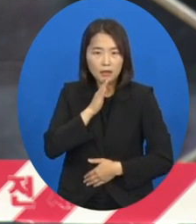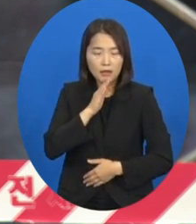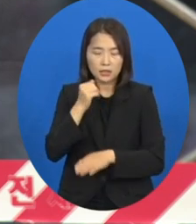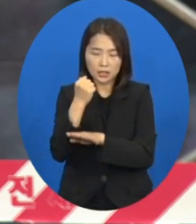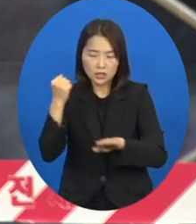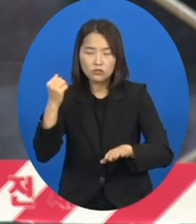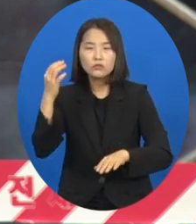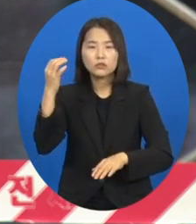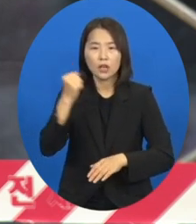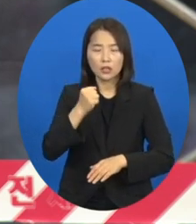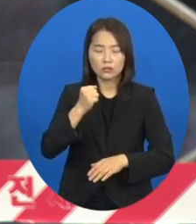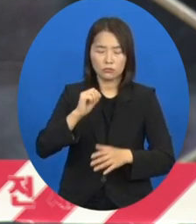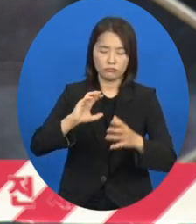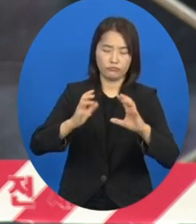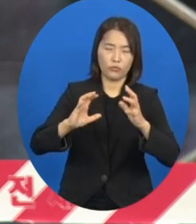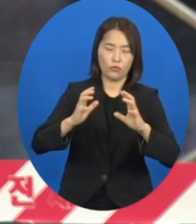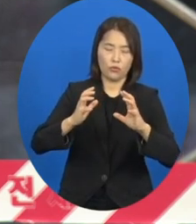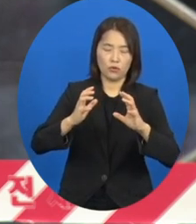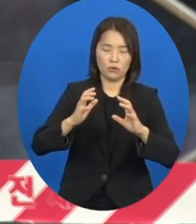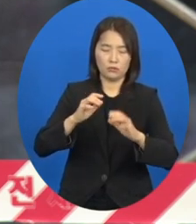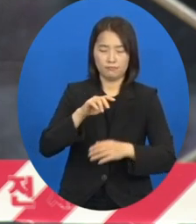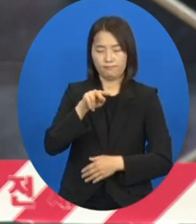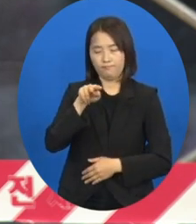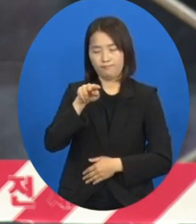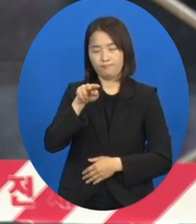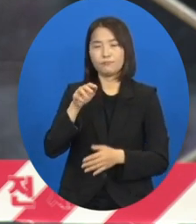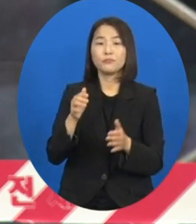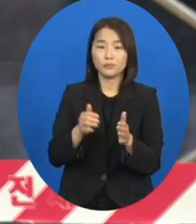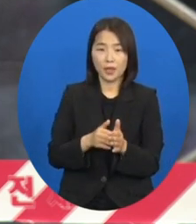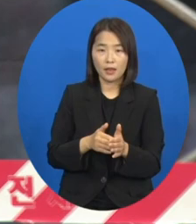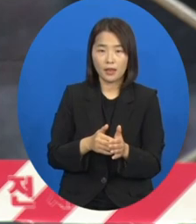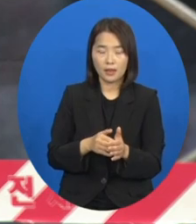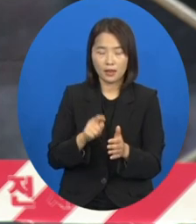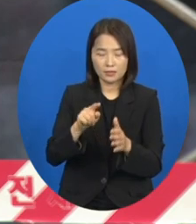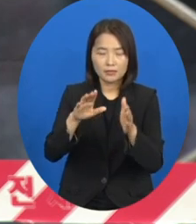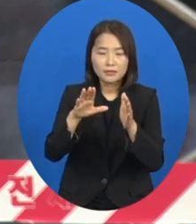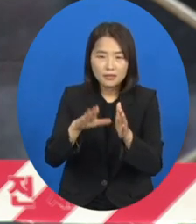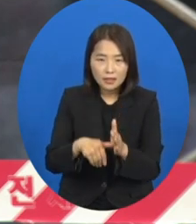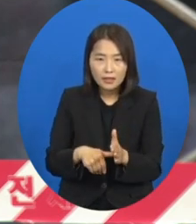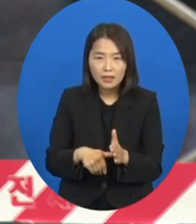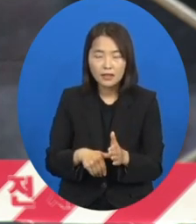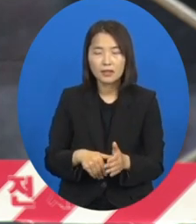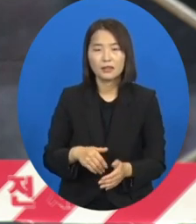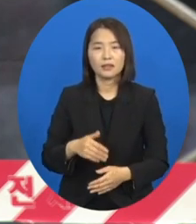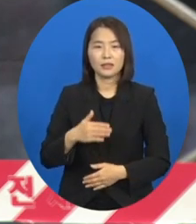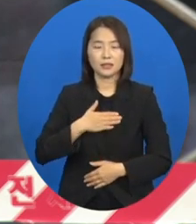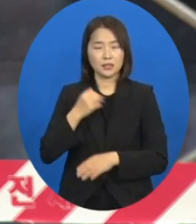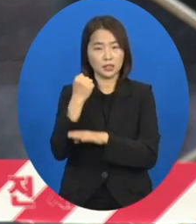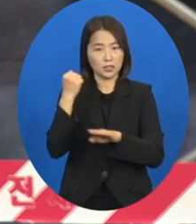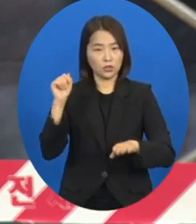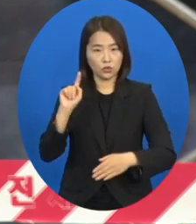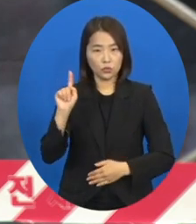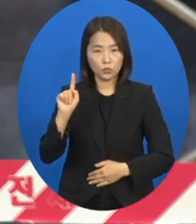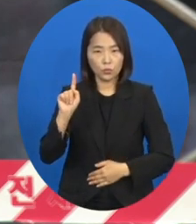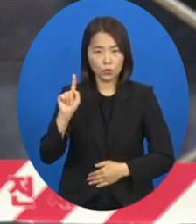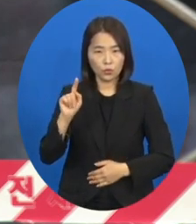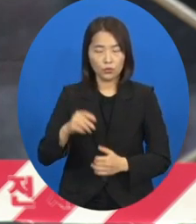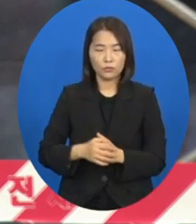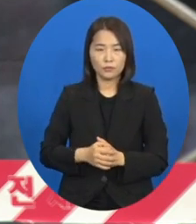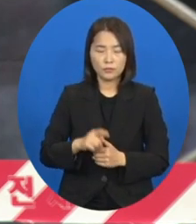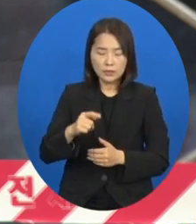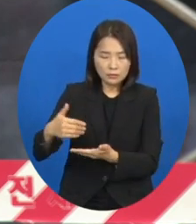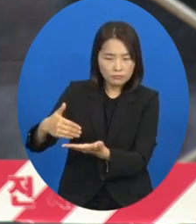문제를 논의하는 과정을 시켜보았습니다. 그 당시만 해도 제 기준은 이